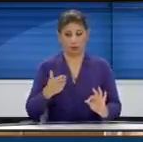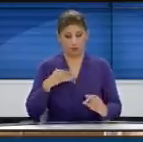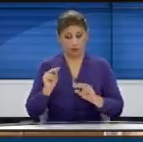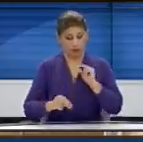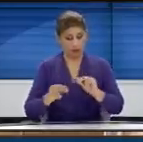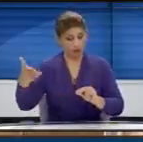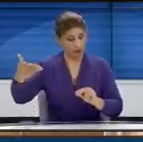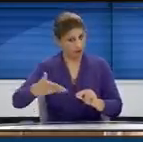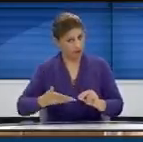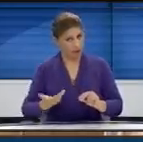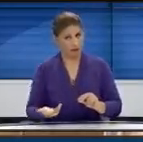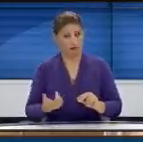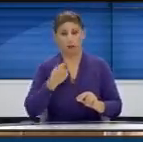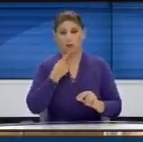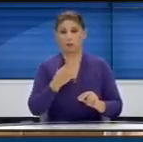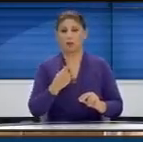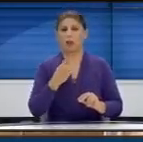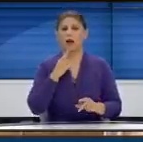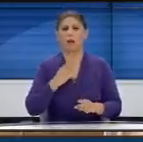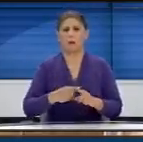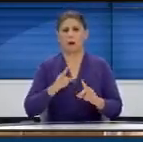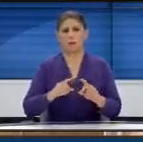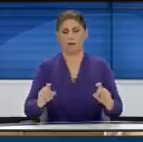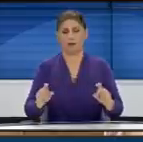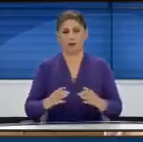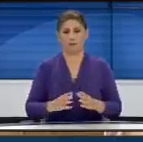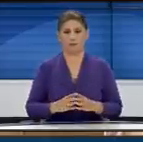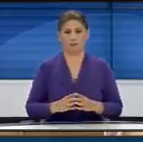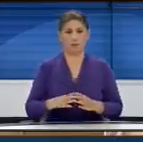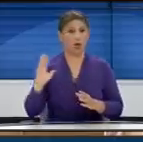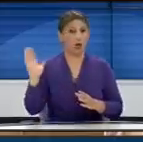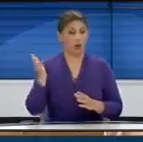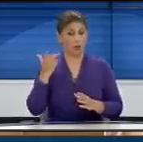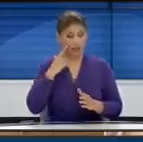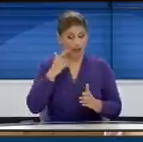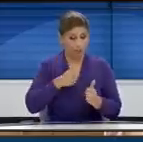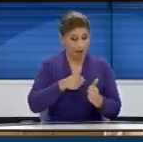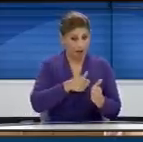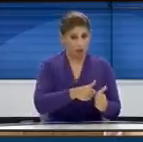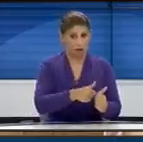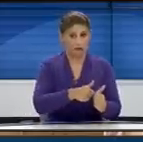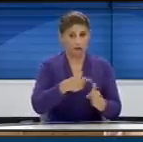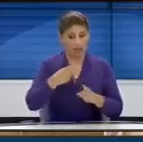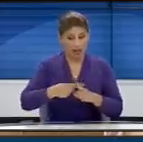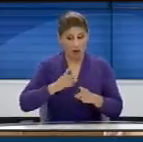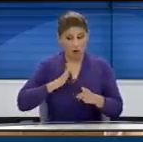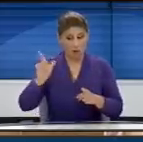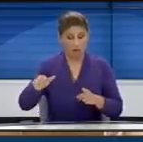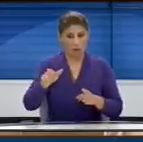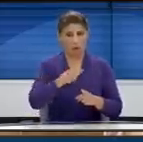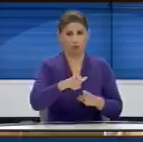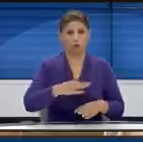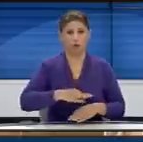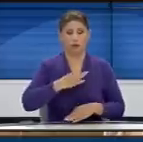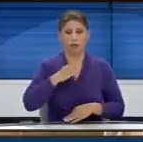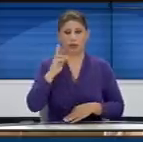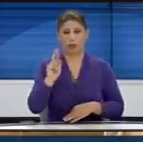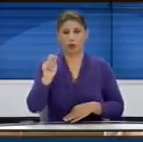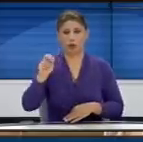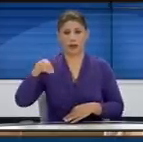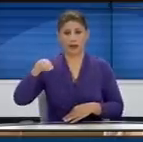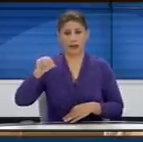ψηφίσουμε, αν τη φέρετε, που να λέει κάτι πάρα πολύ απλό. Όταν πρόκειται για παρακολούθηση Ελλήνων πολιτών, ο κύριος Ράμος, ή οποιοσδήποτε